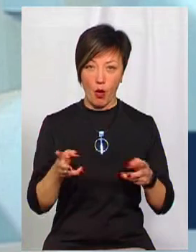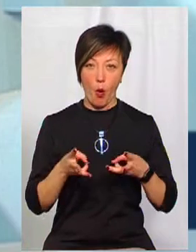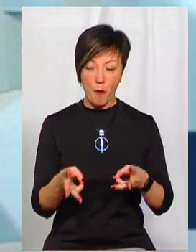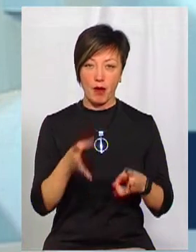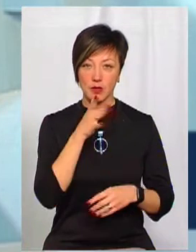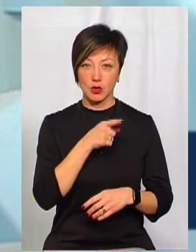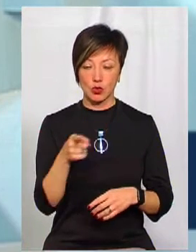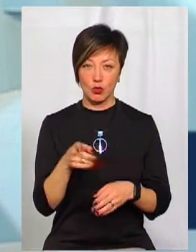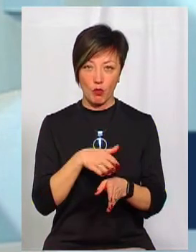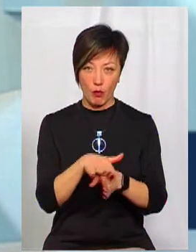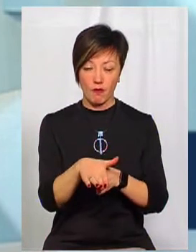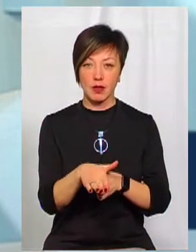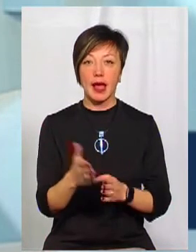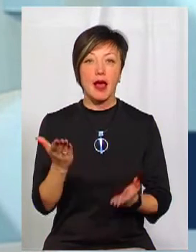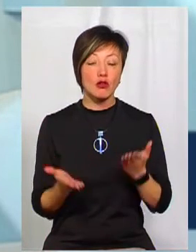ми